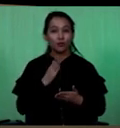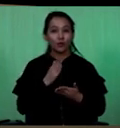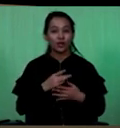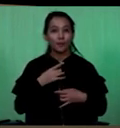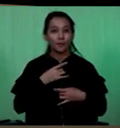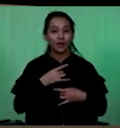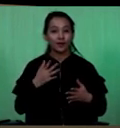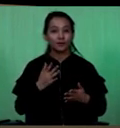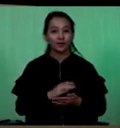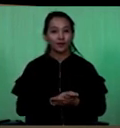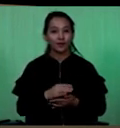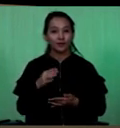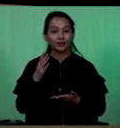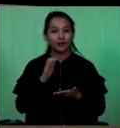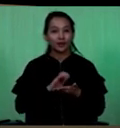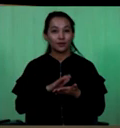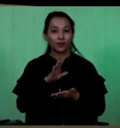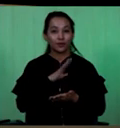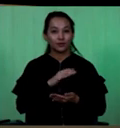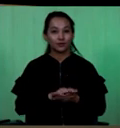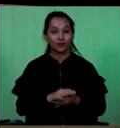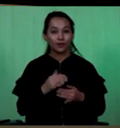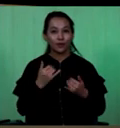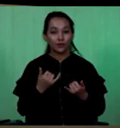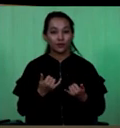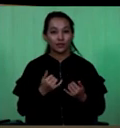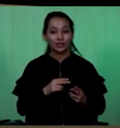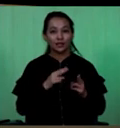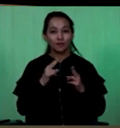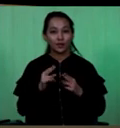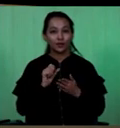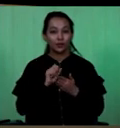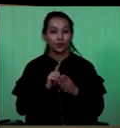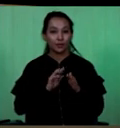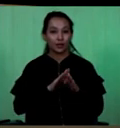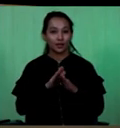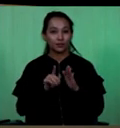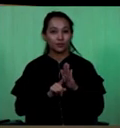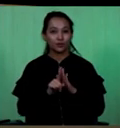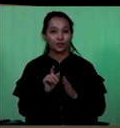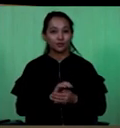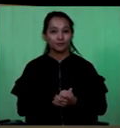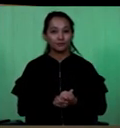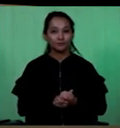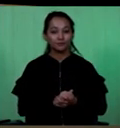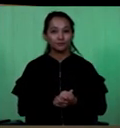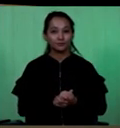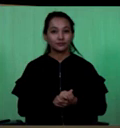bor tanishib oldik. Keling endi navbatdagi topshiriqqa o'tsak.